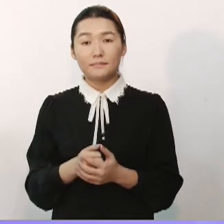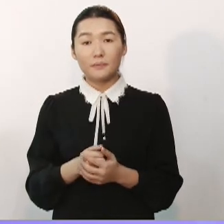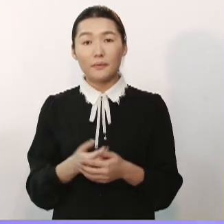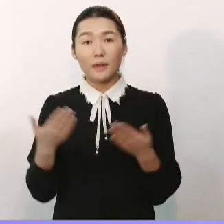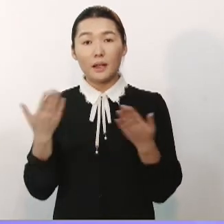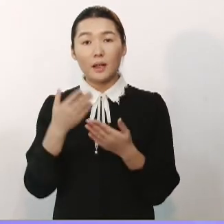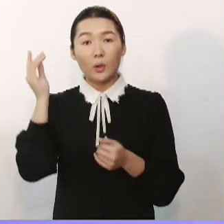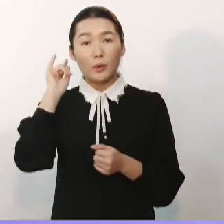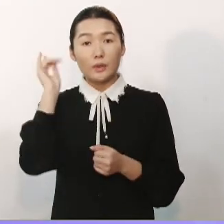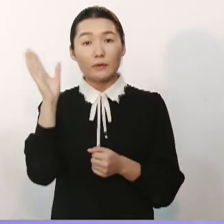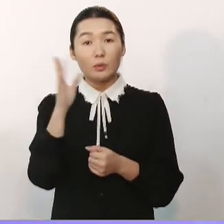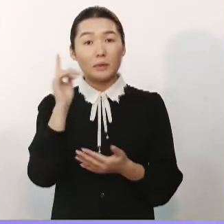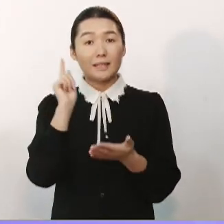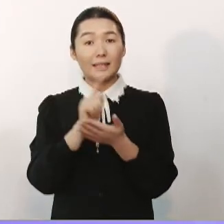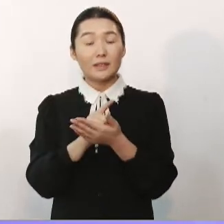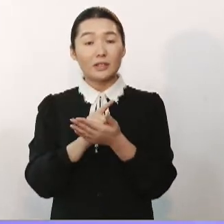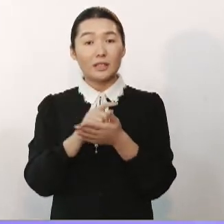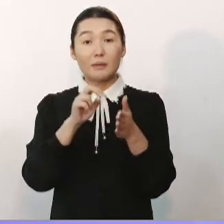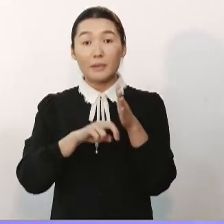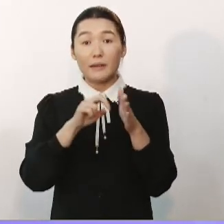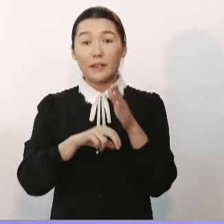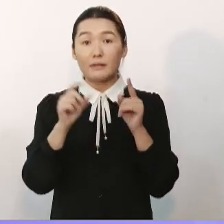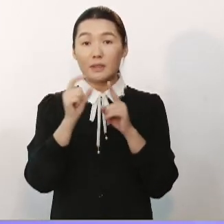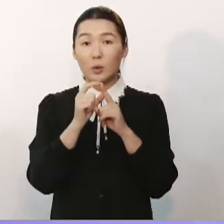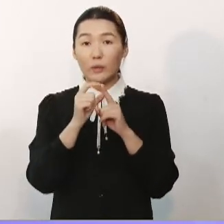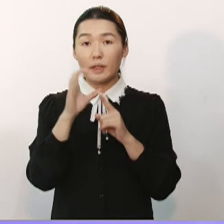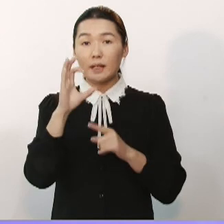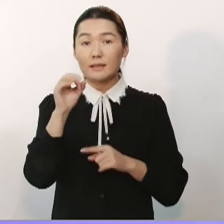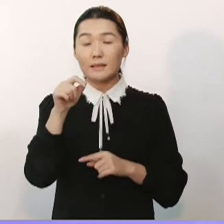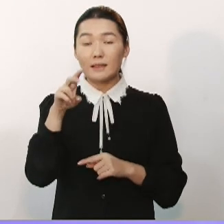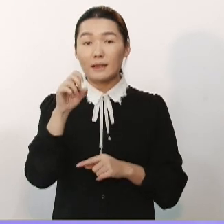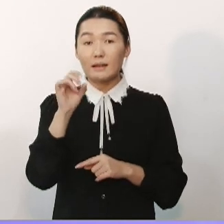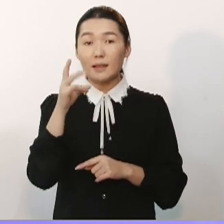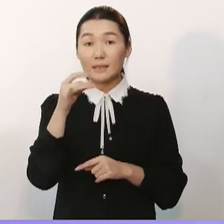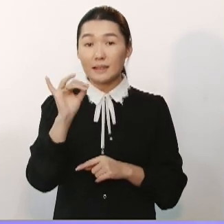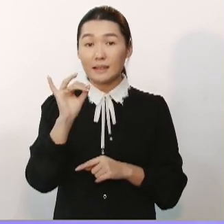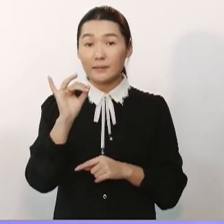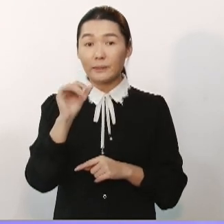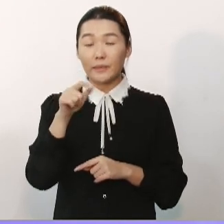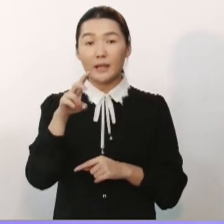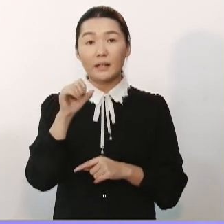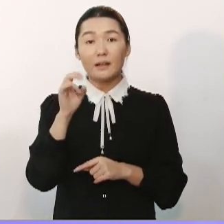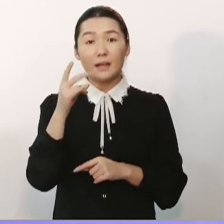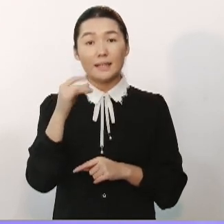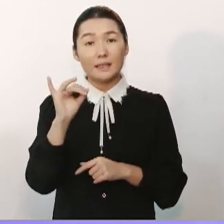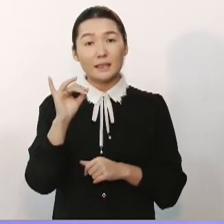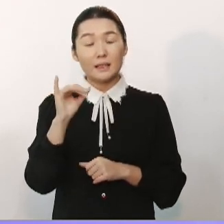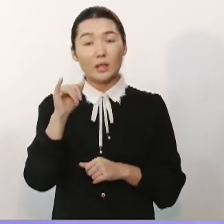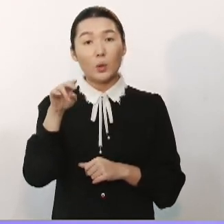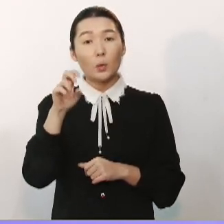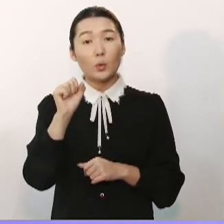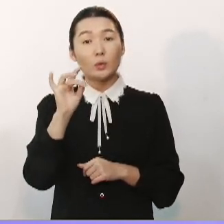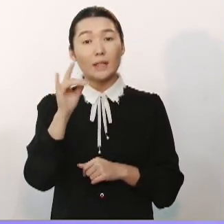Какой звук мы должны проверить в слове? Согласный, гласный,